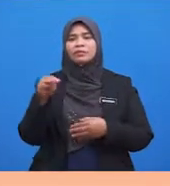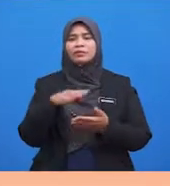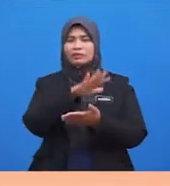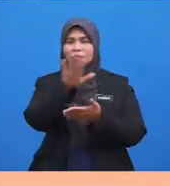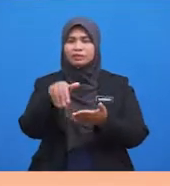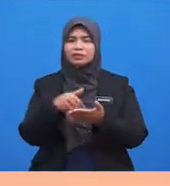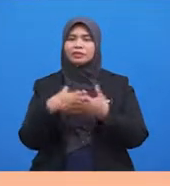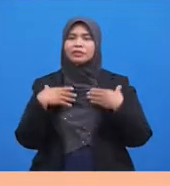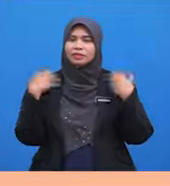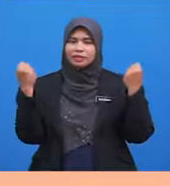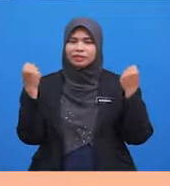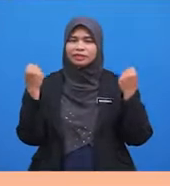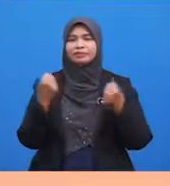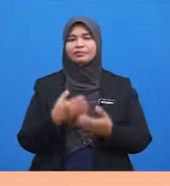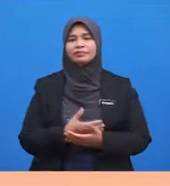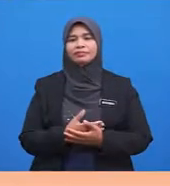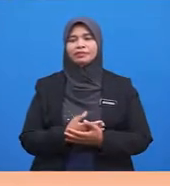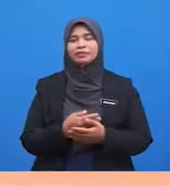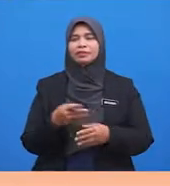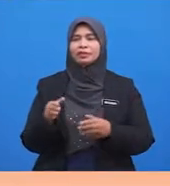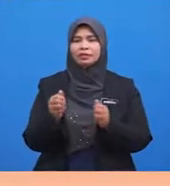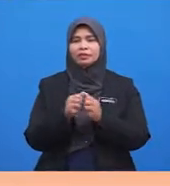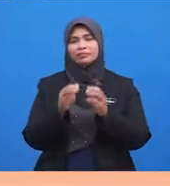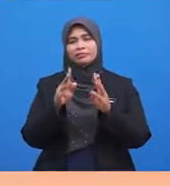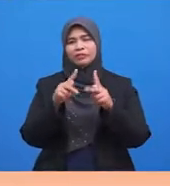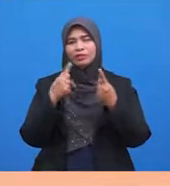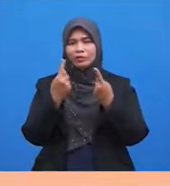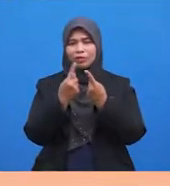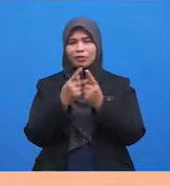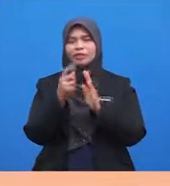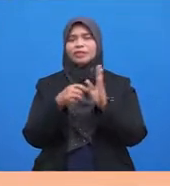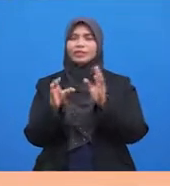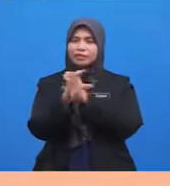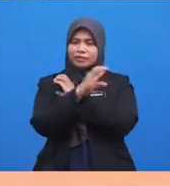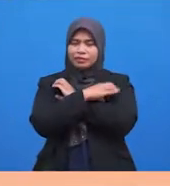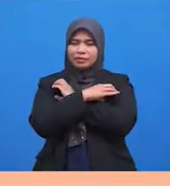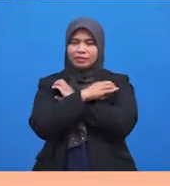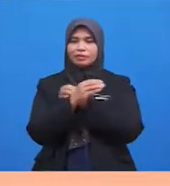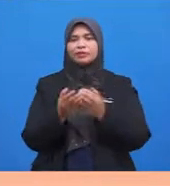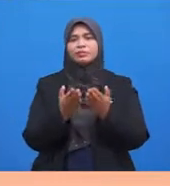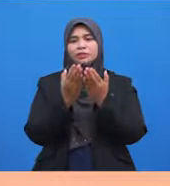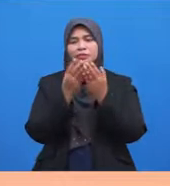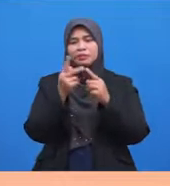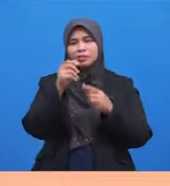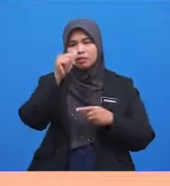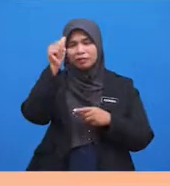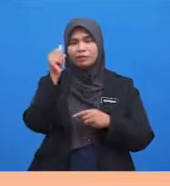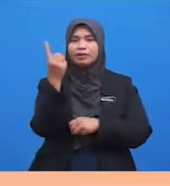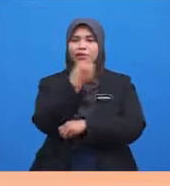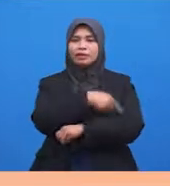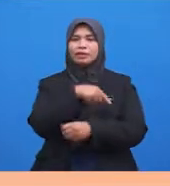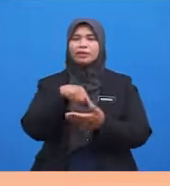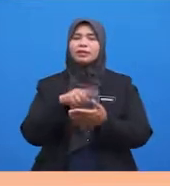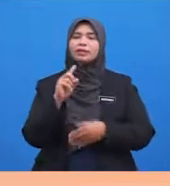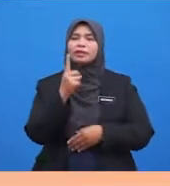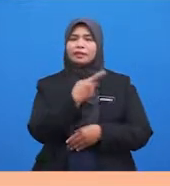semua sihat dan ceria di samping keluarga tercinta. Alhamdulillah, hari ini